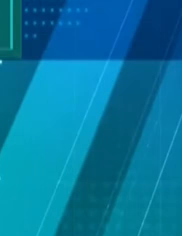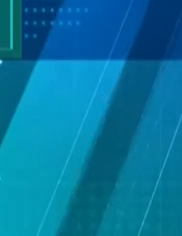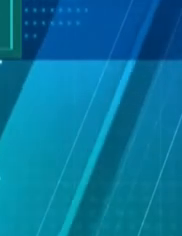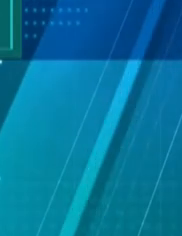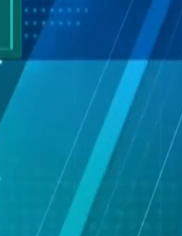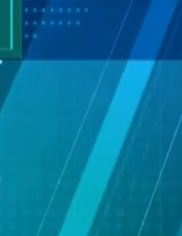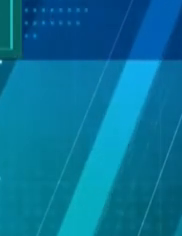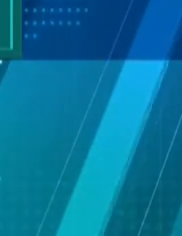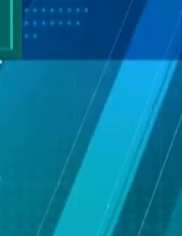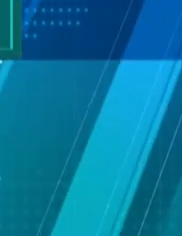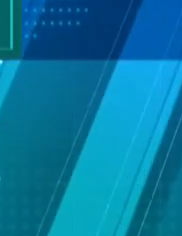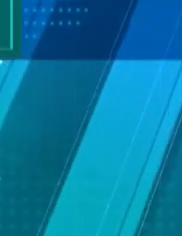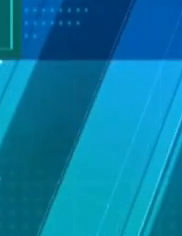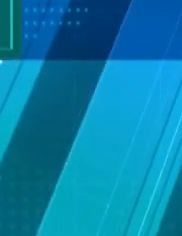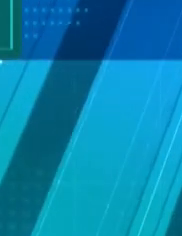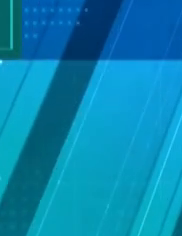Дякую!